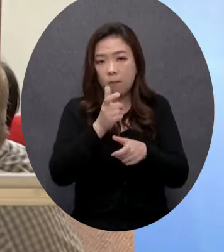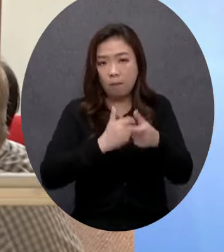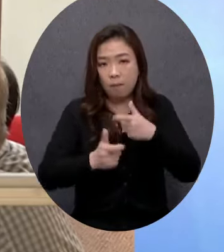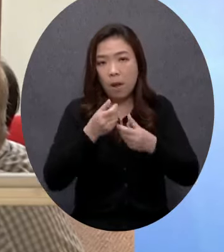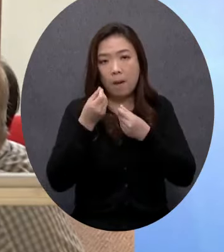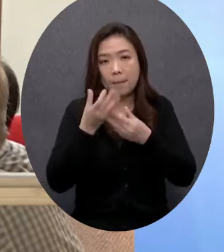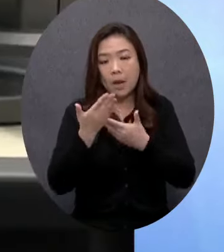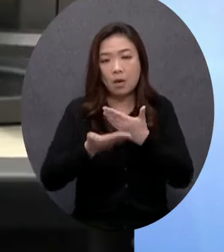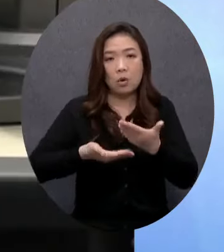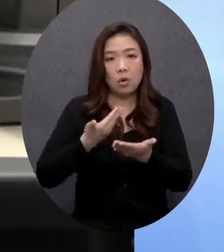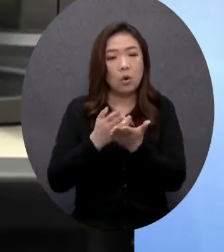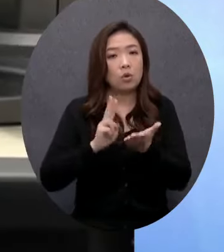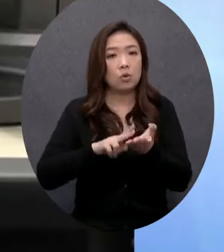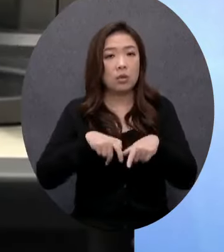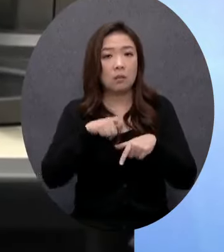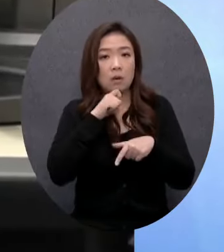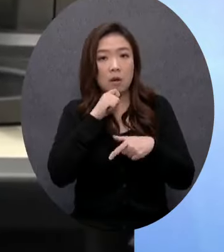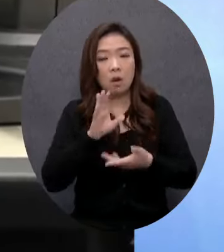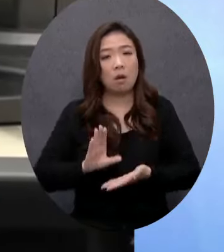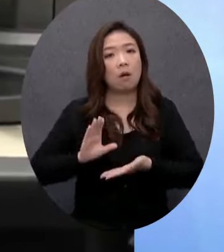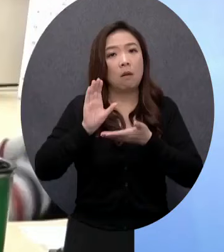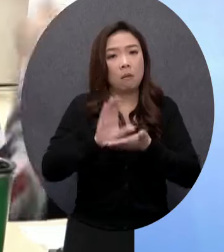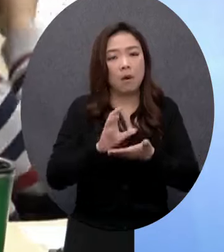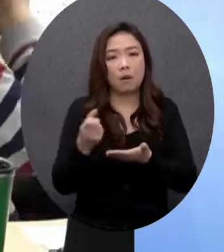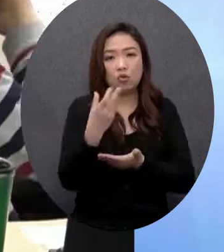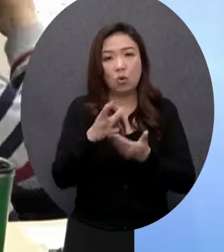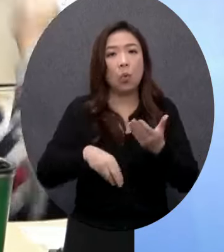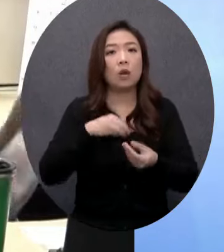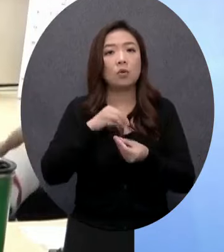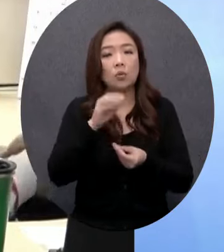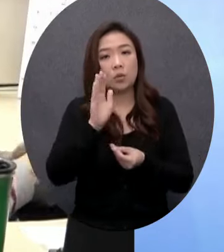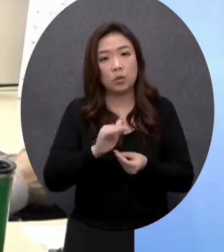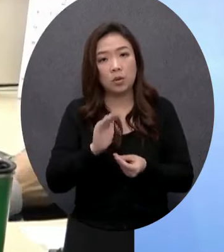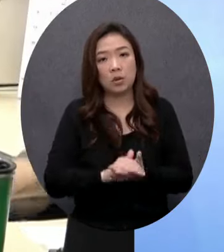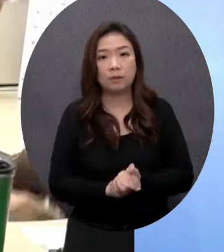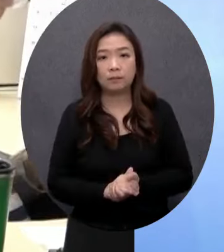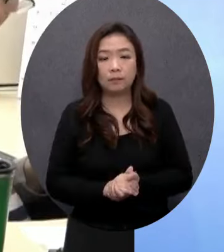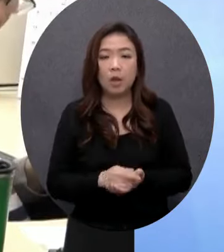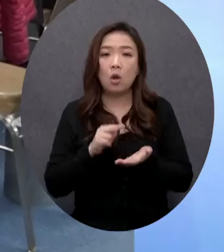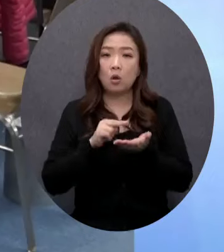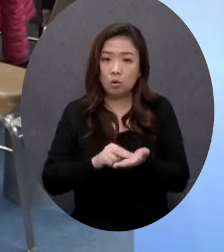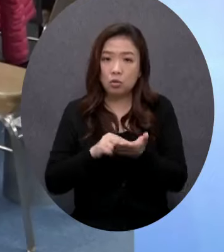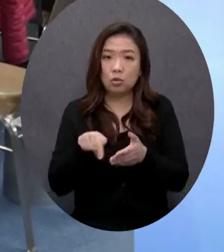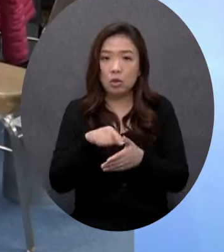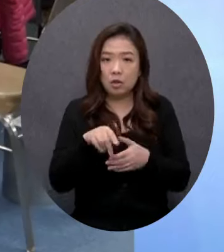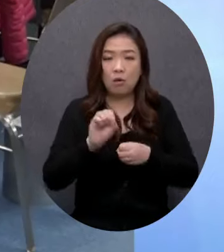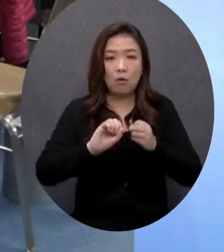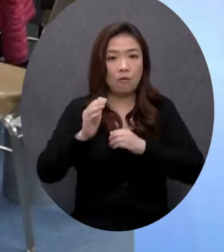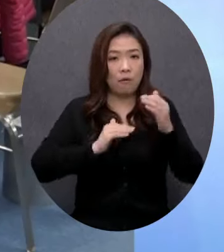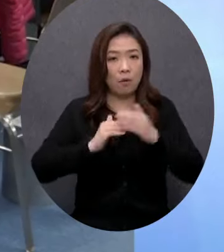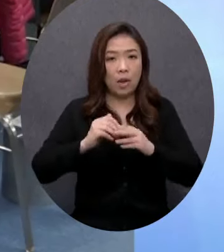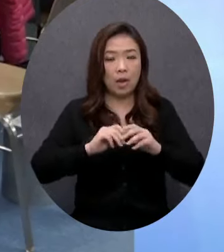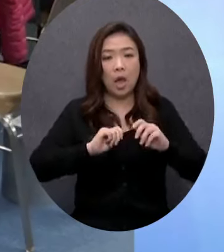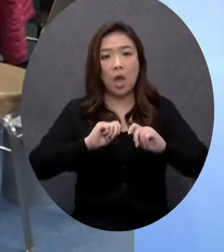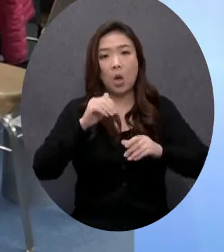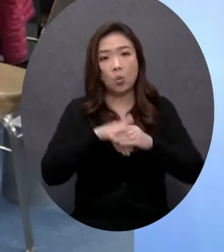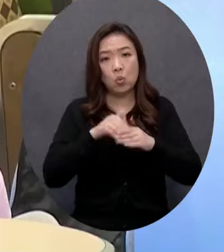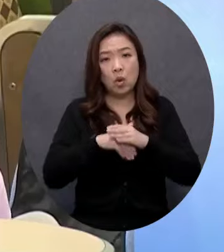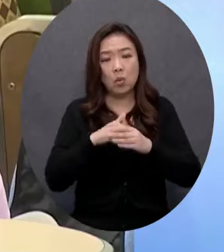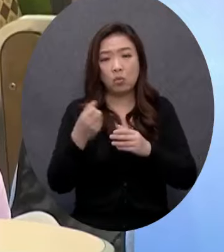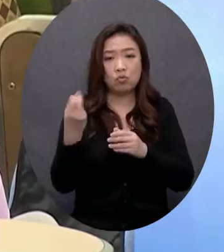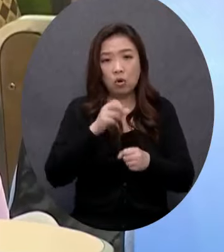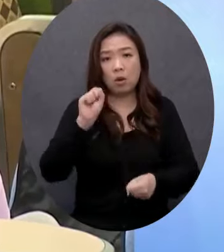拾信心，投資者再去關注嘅話咧，咁相信呢一扎嘅科技股咧係會推高恆指再